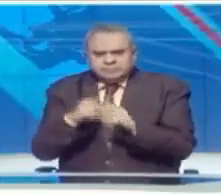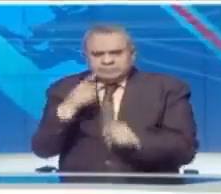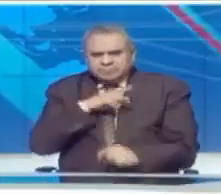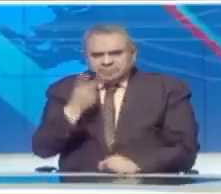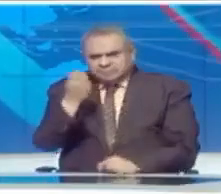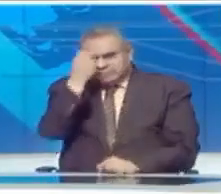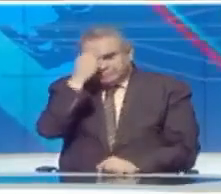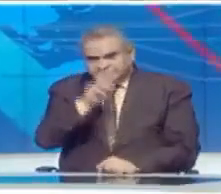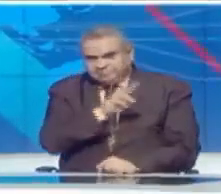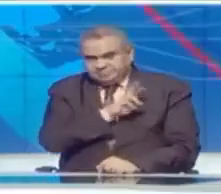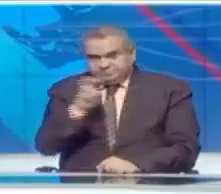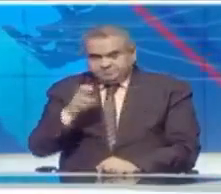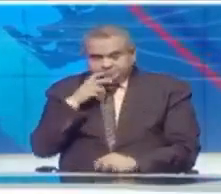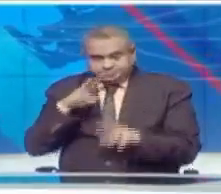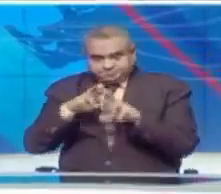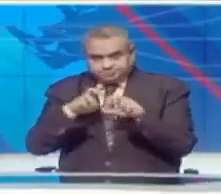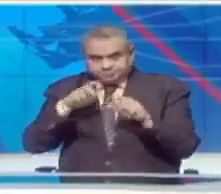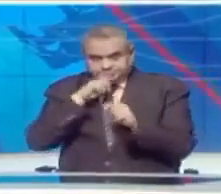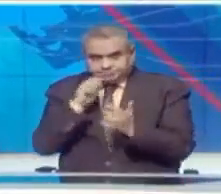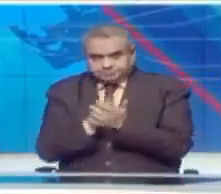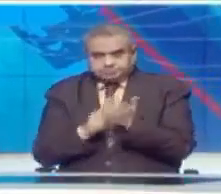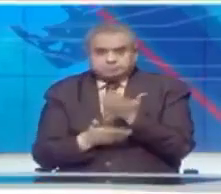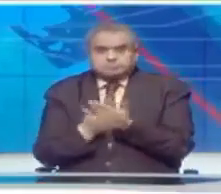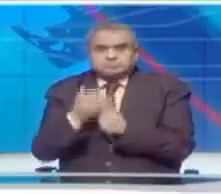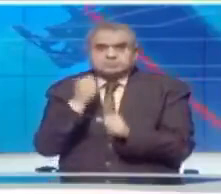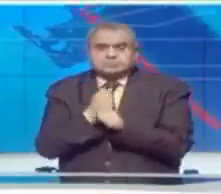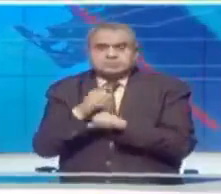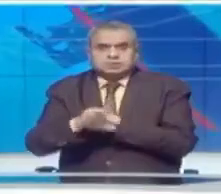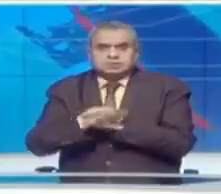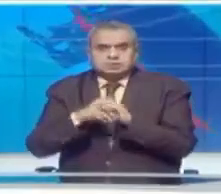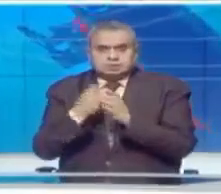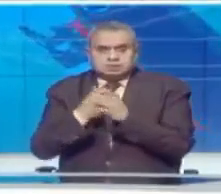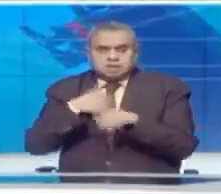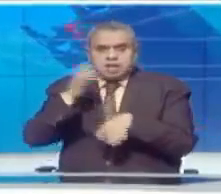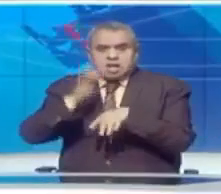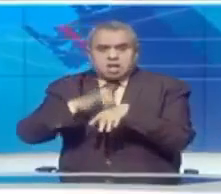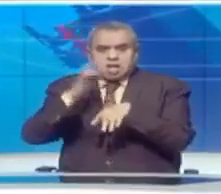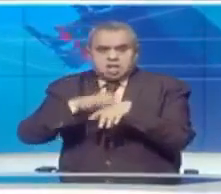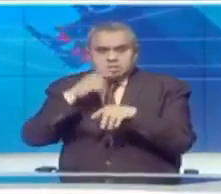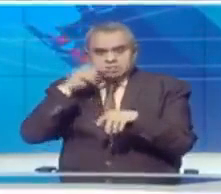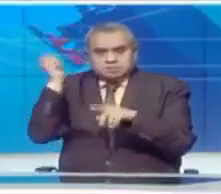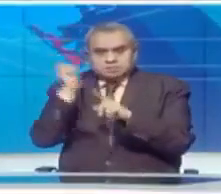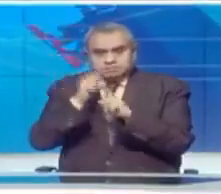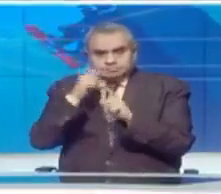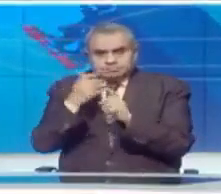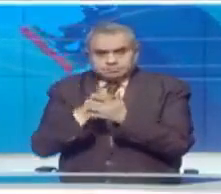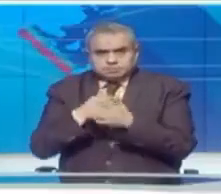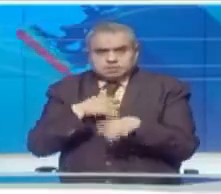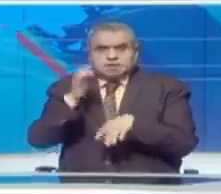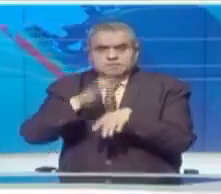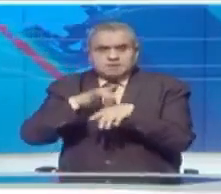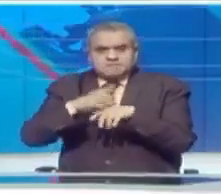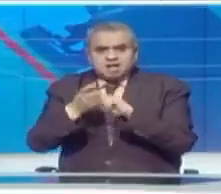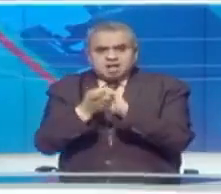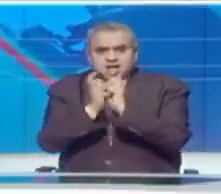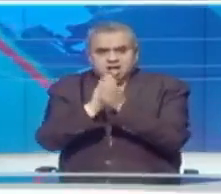2700 بحث يحوي كل ما هو جديد في مجال جراحة العظام، ففي مجال المفاصل الصناعية،